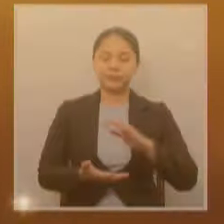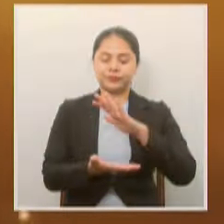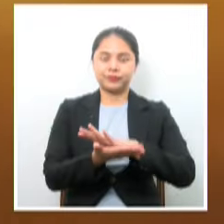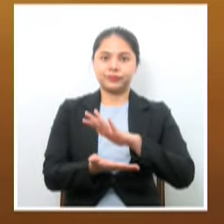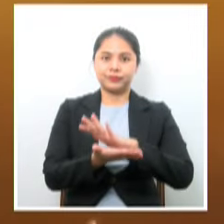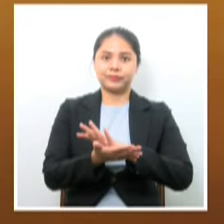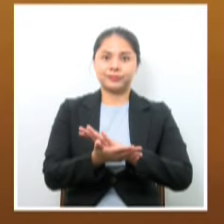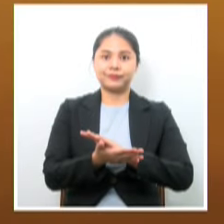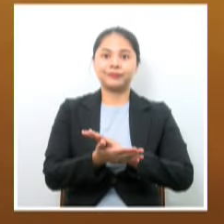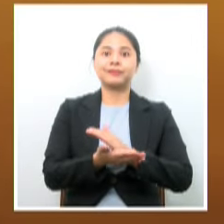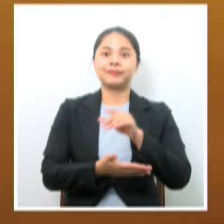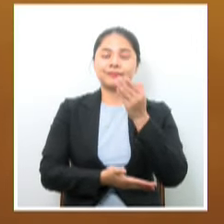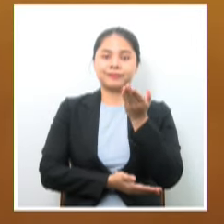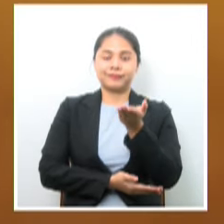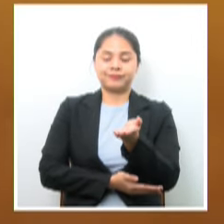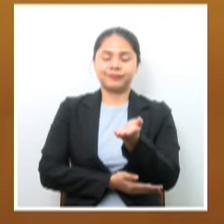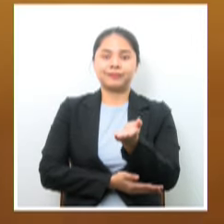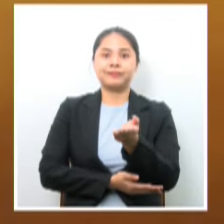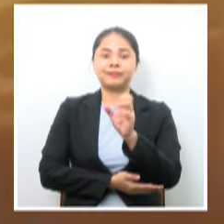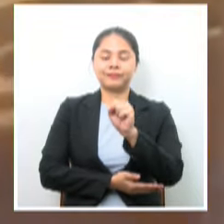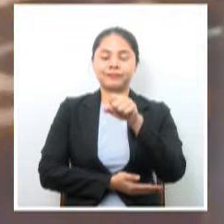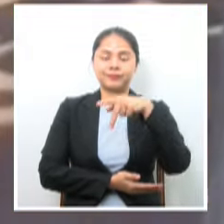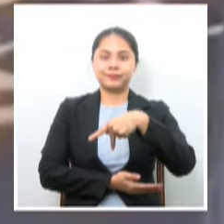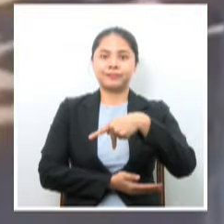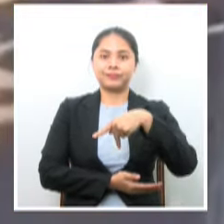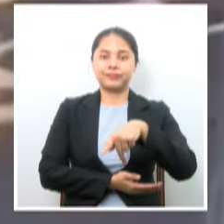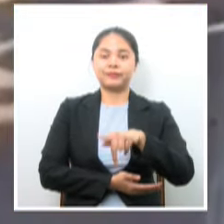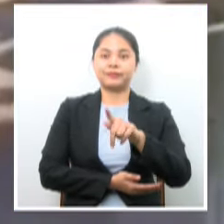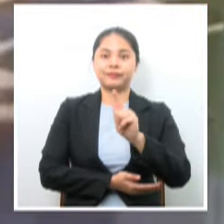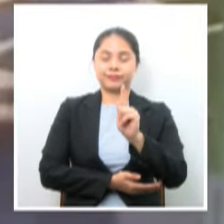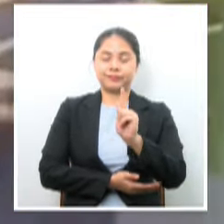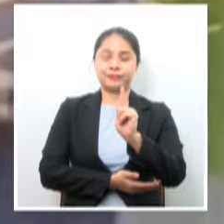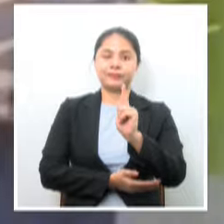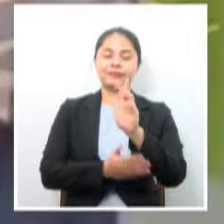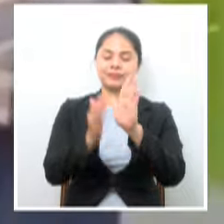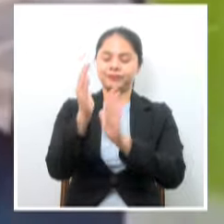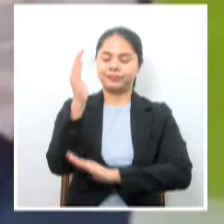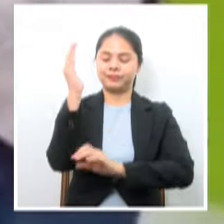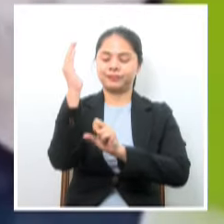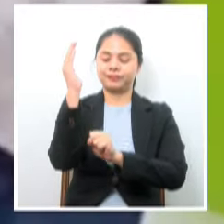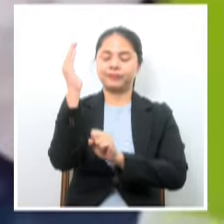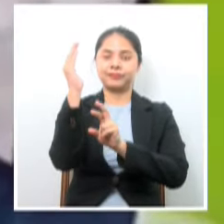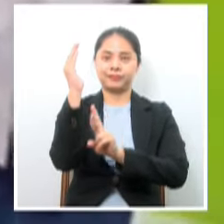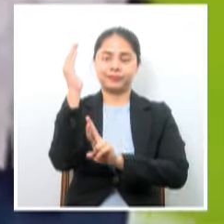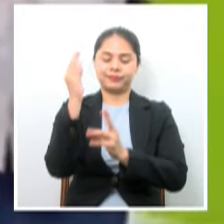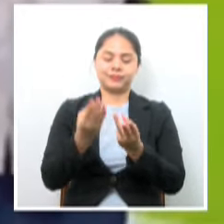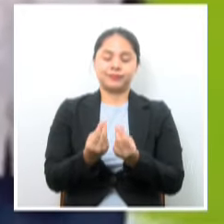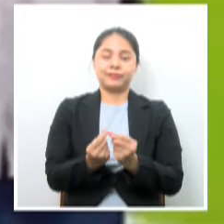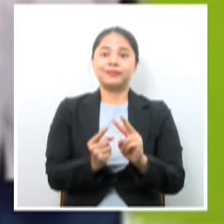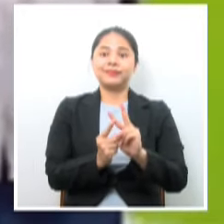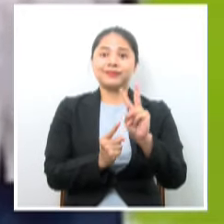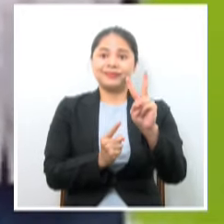รียนวัดวิโรจนารามสังกัดสำนักงานเขตพื้นที่การศึกษาประถมศึกษาสุราษฎร์ธานีเขต2โร